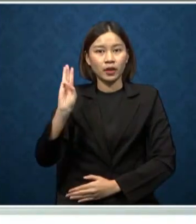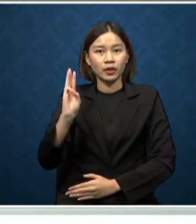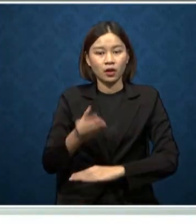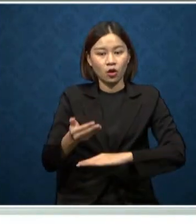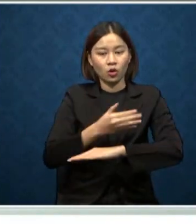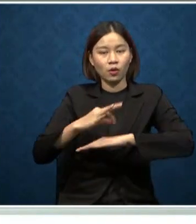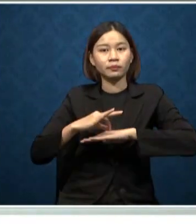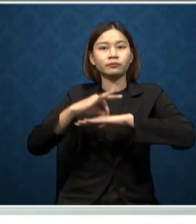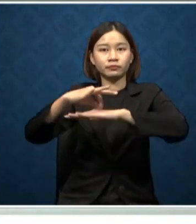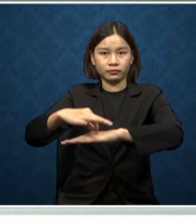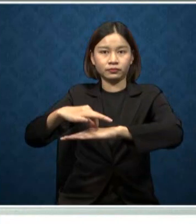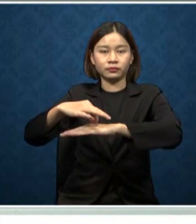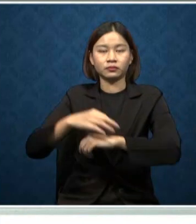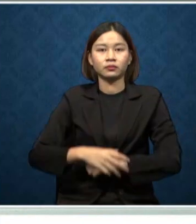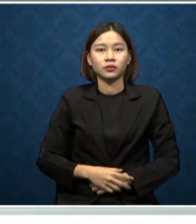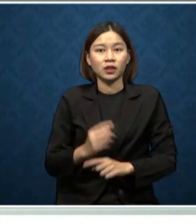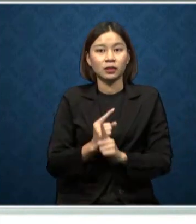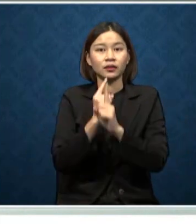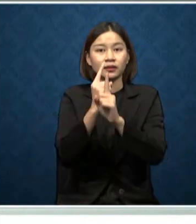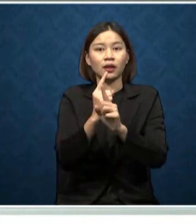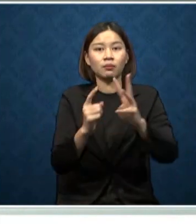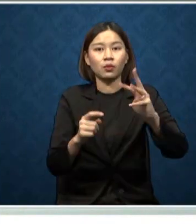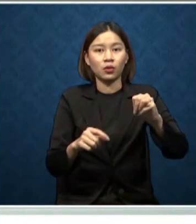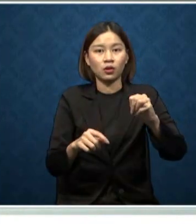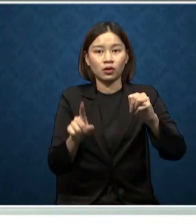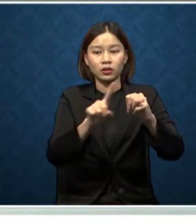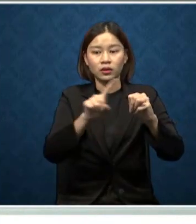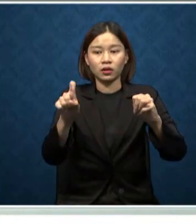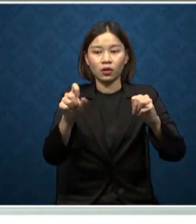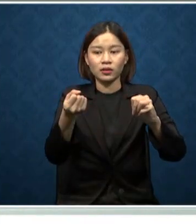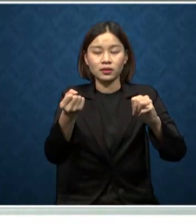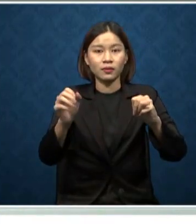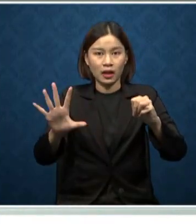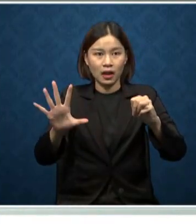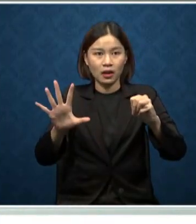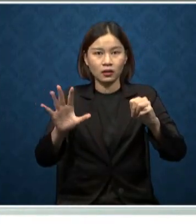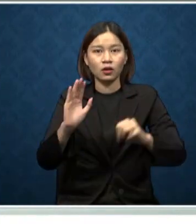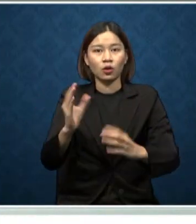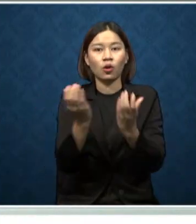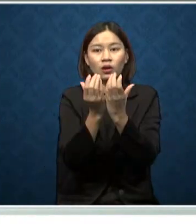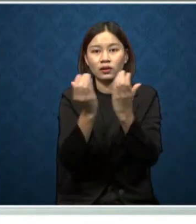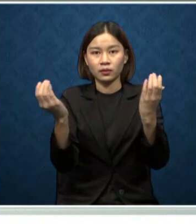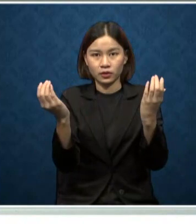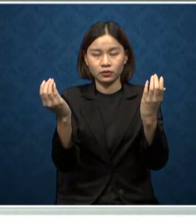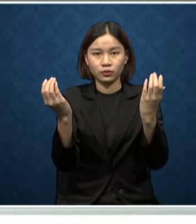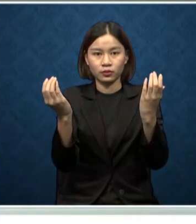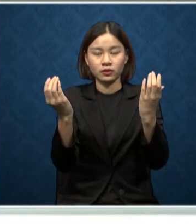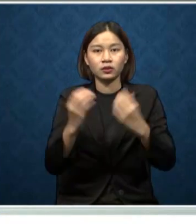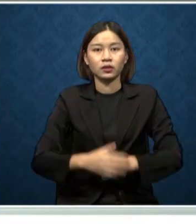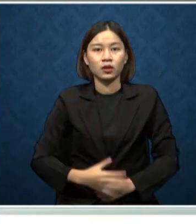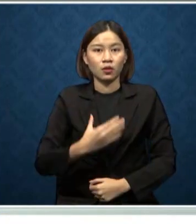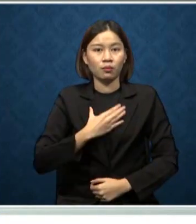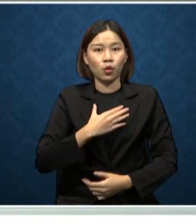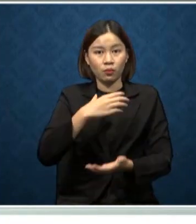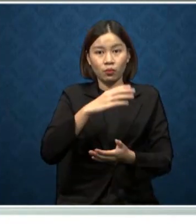เข้ารับหน้าที่ตามมาตรา115ของรัฐธรรมนูญตามที่ผมจะ